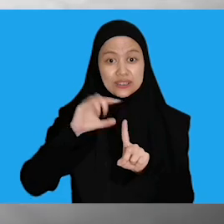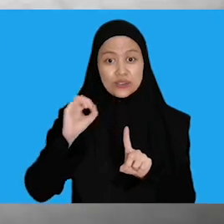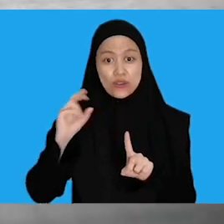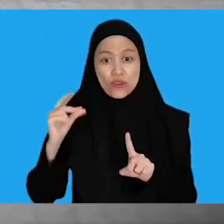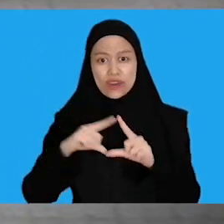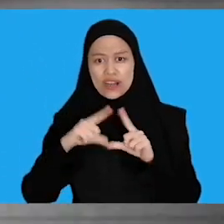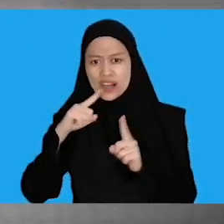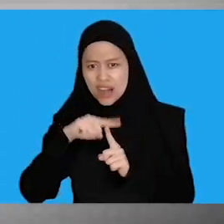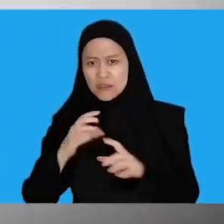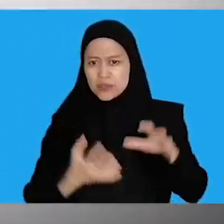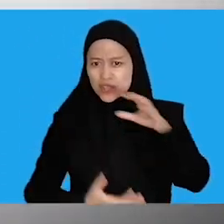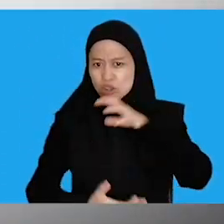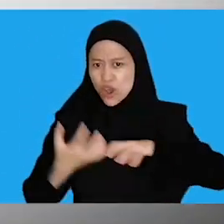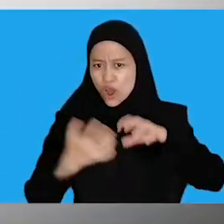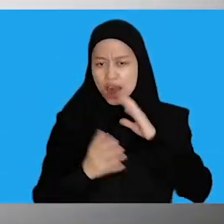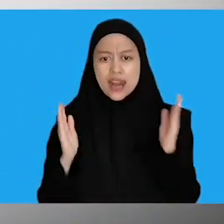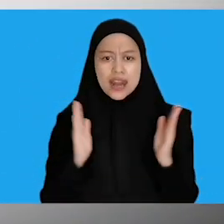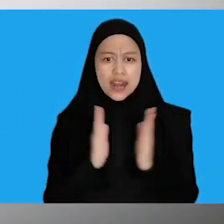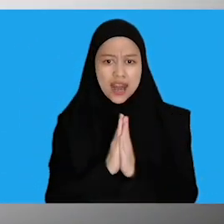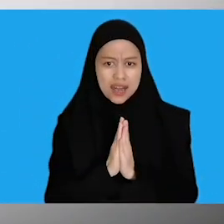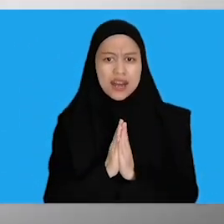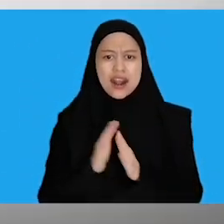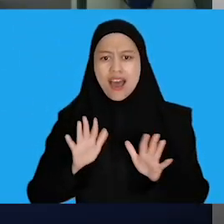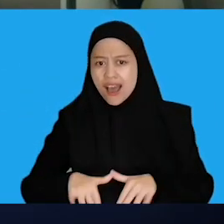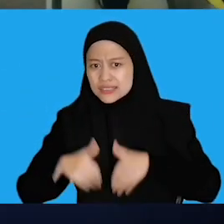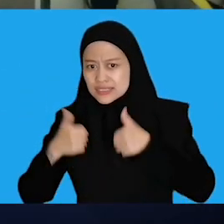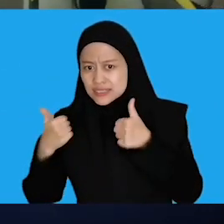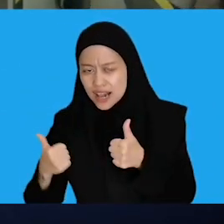Direktorat Pengolahan dan Pemasaran Hasil Peternakan.